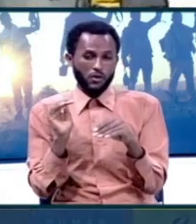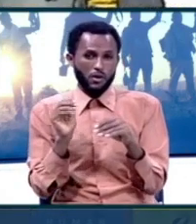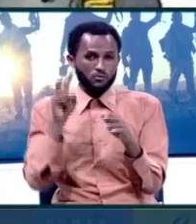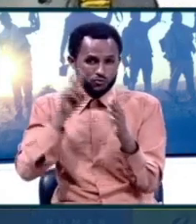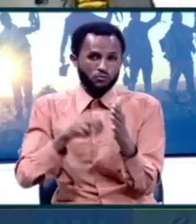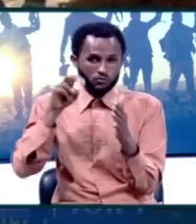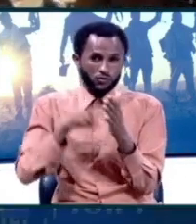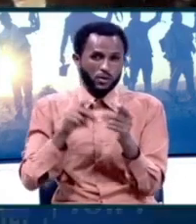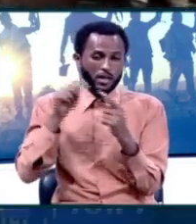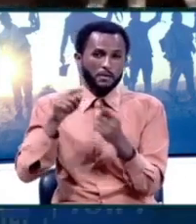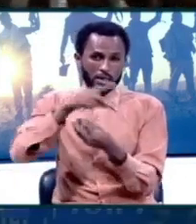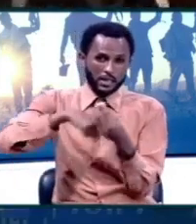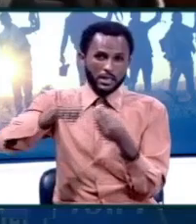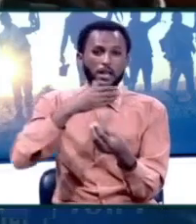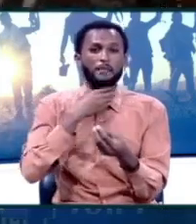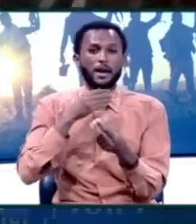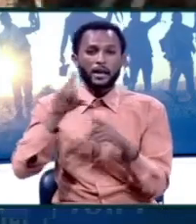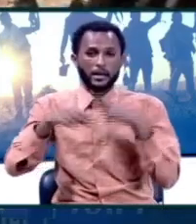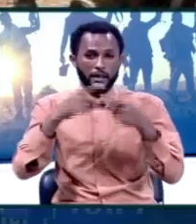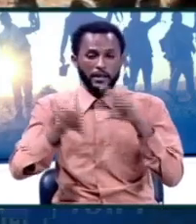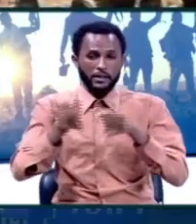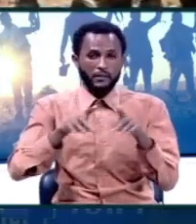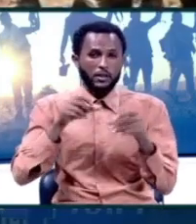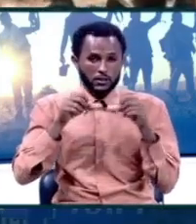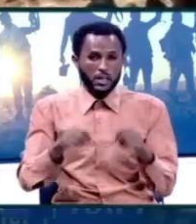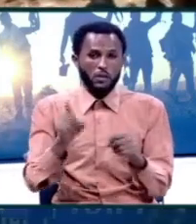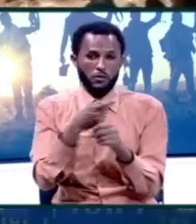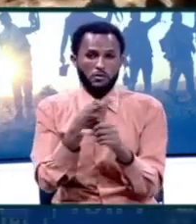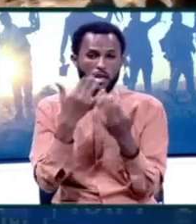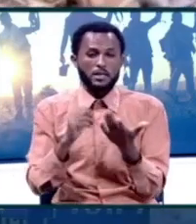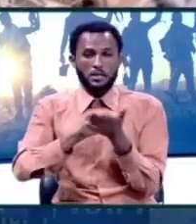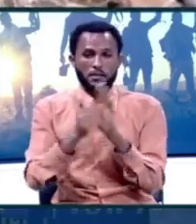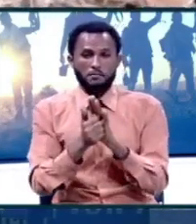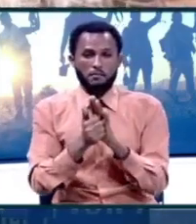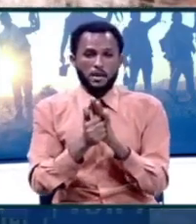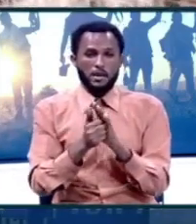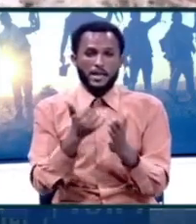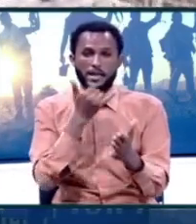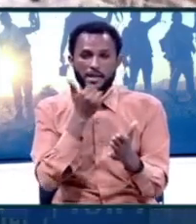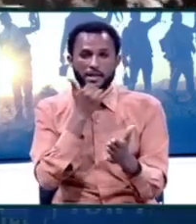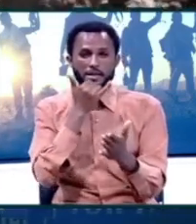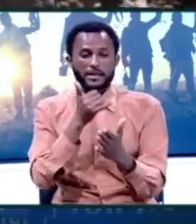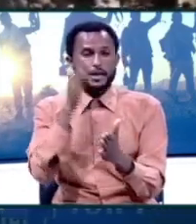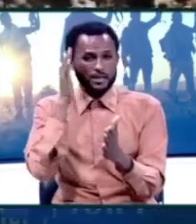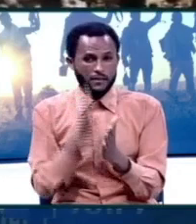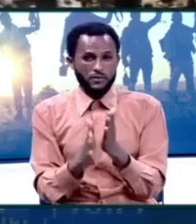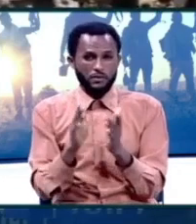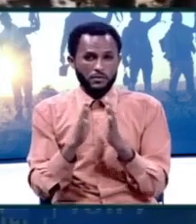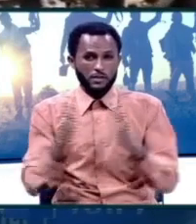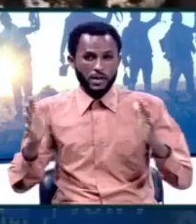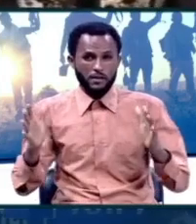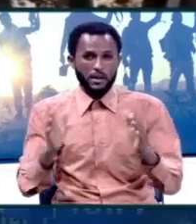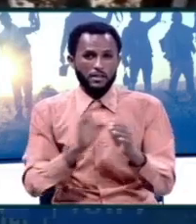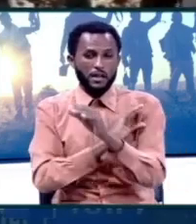ተዃዒቱ ናብ ክልል ኣምሓራ ክኸይድ እናተገበረ ዝጸንሐ ኮይኑ ሕዚ ድማ ናይ ገበን ገበን እቲ ኣስክሬን ብተስፋሕፋሕቲ